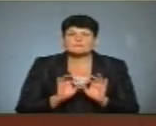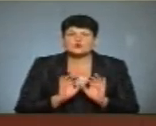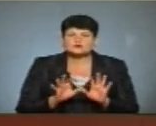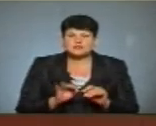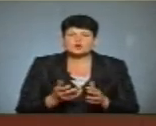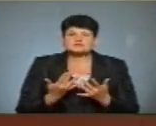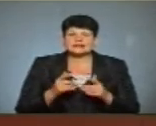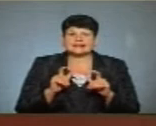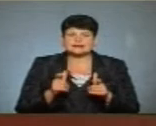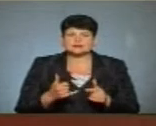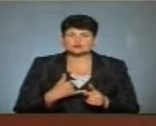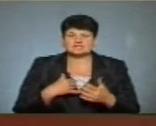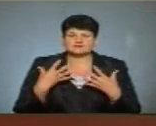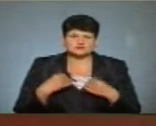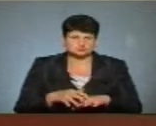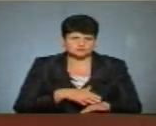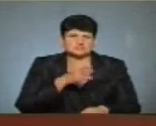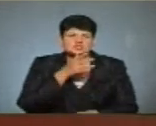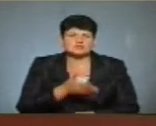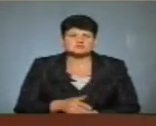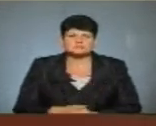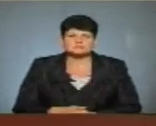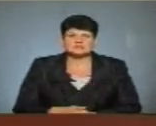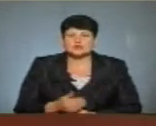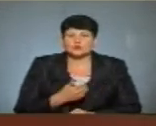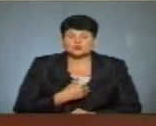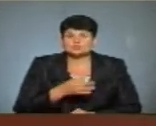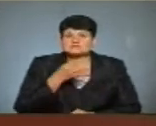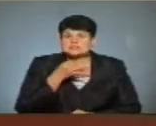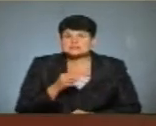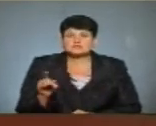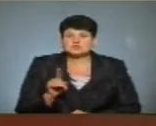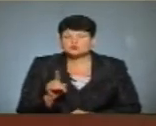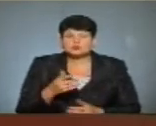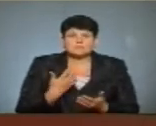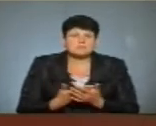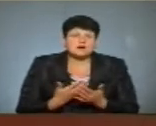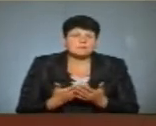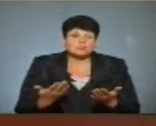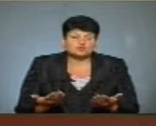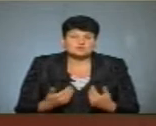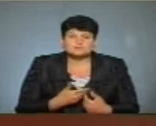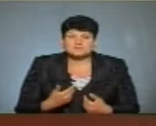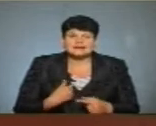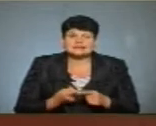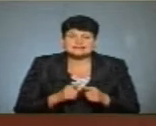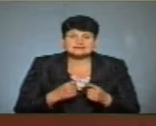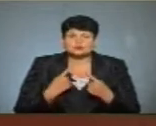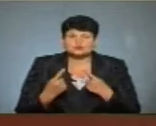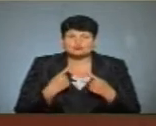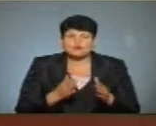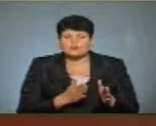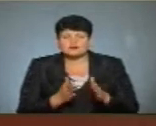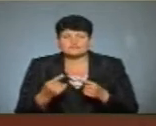у нас вже триває достатньо часу? Я хочу сказати, що, мабуть, ми цей діалог переведемо і в